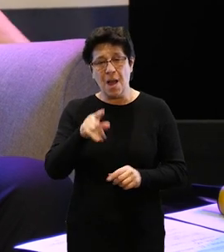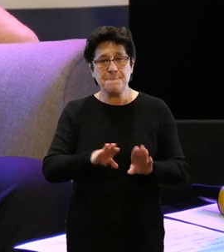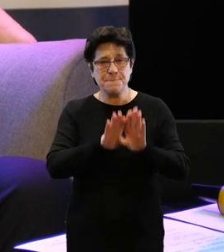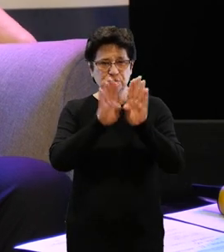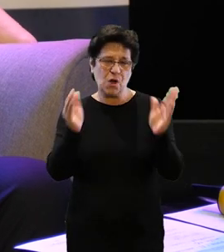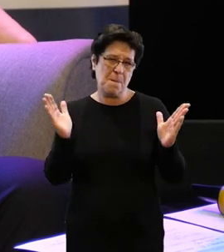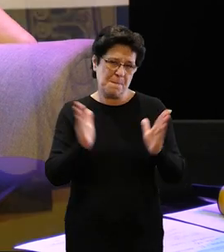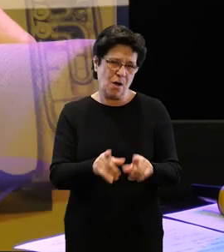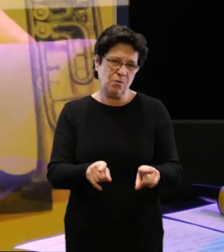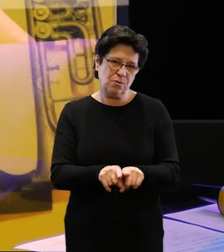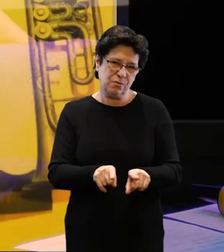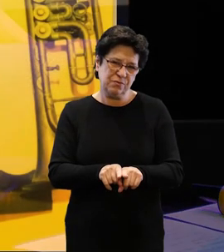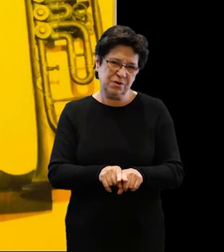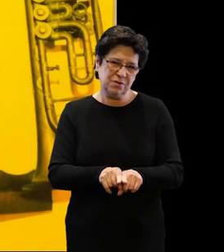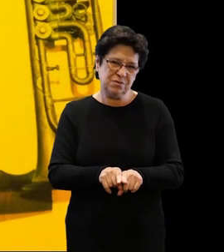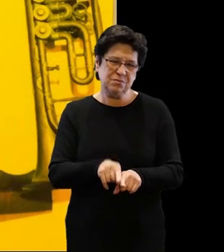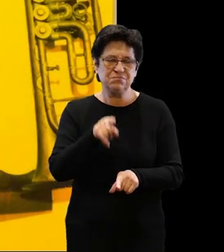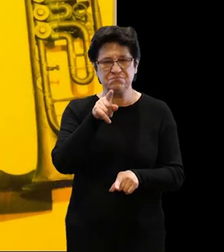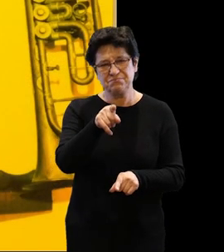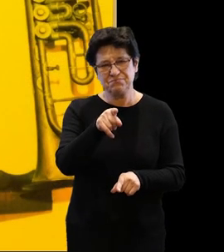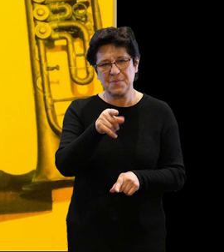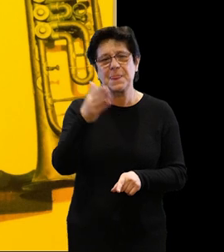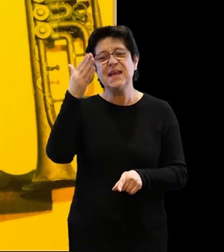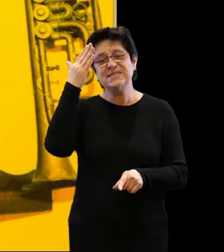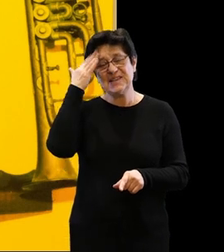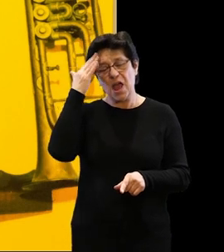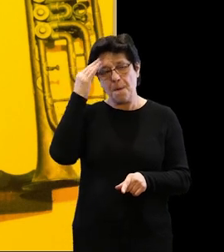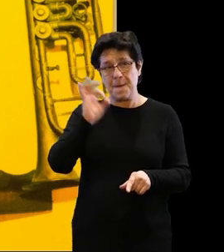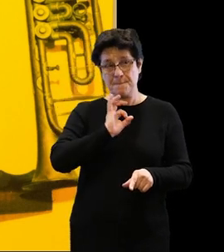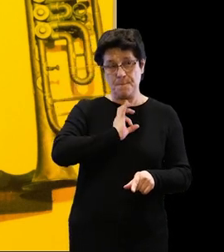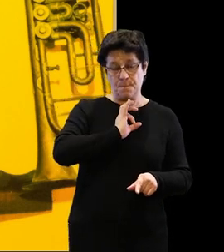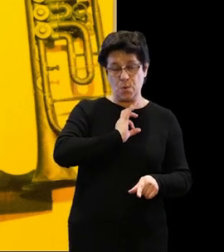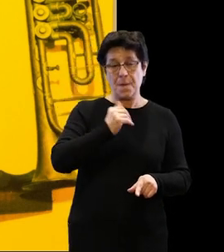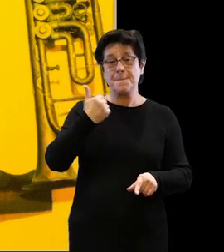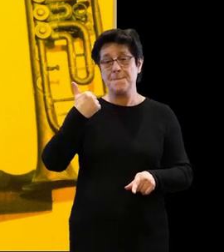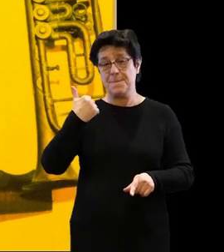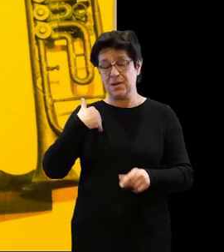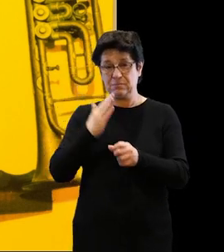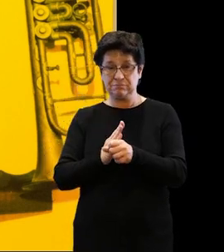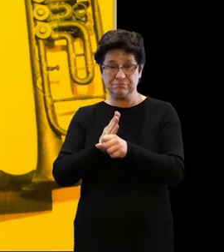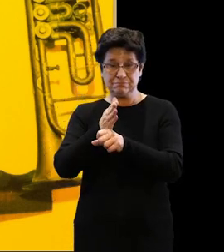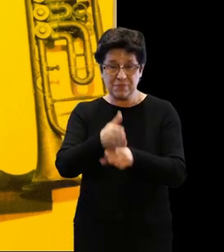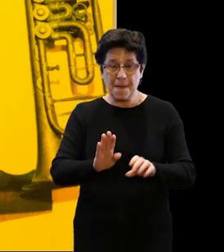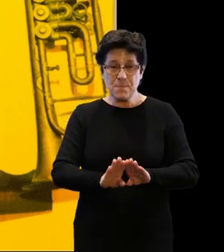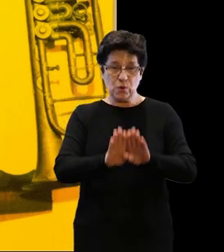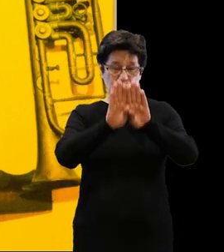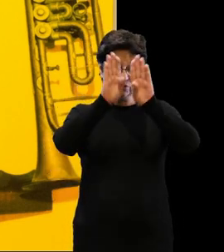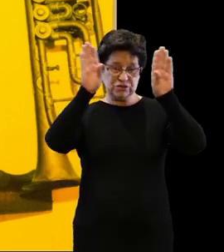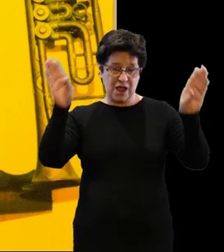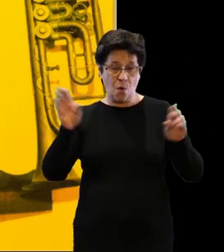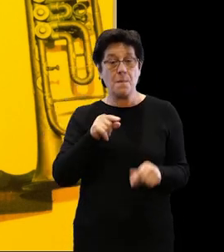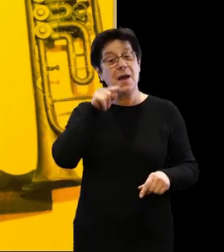człowiekiem zgodził Powiem tak znajomy był w tym muzeum to są takie osobne domki i